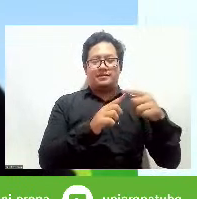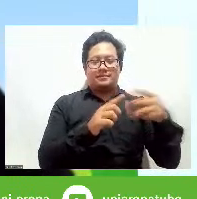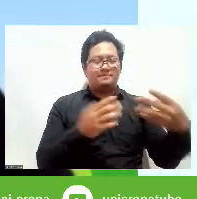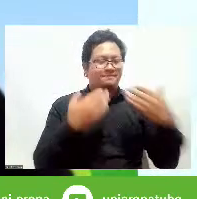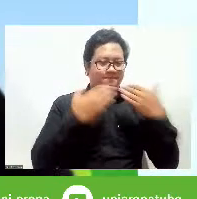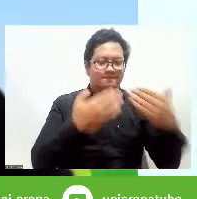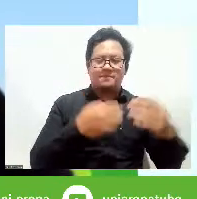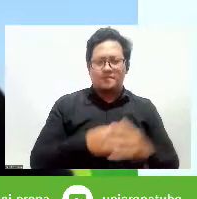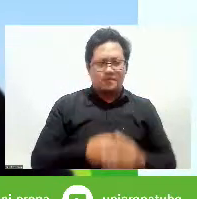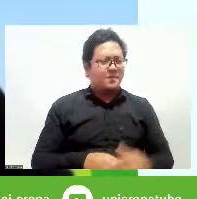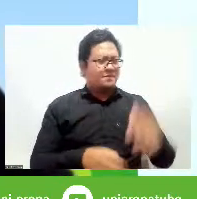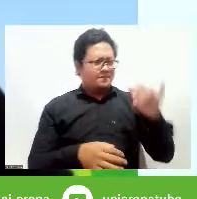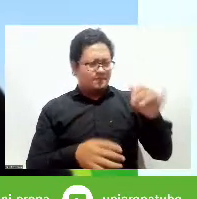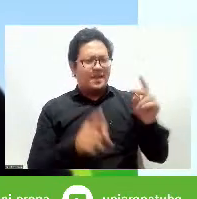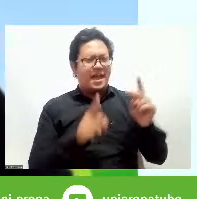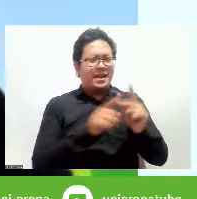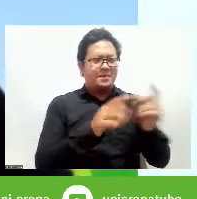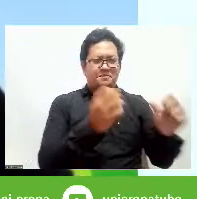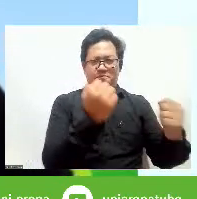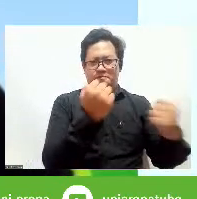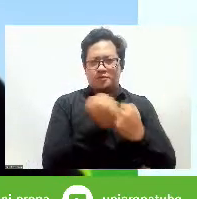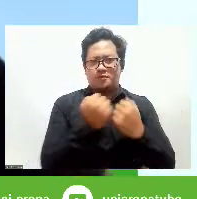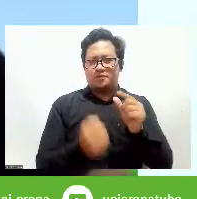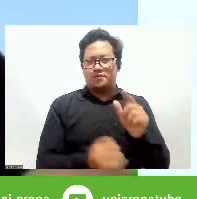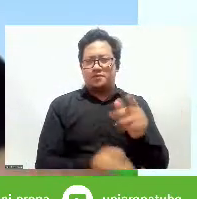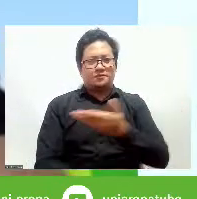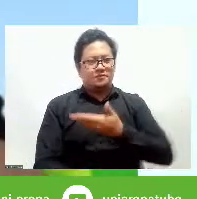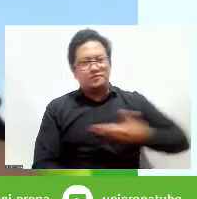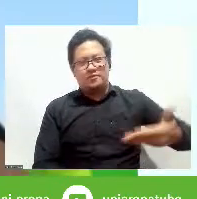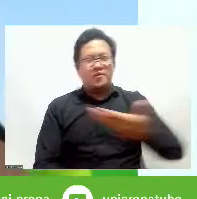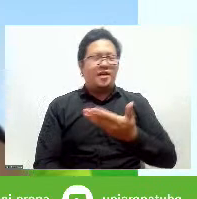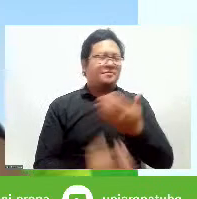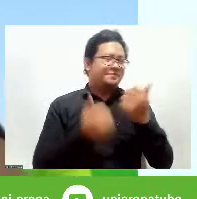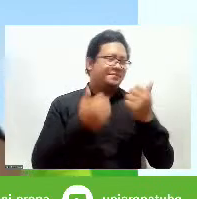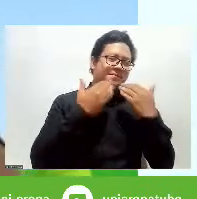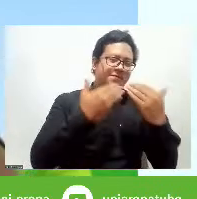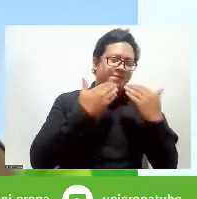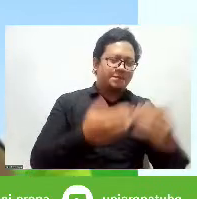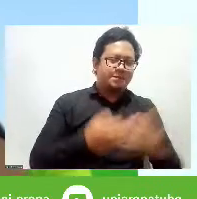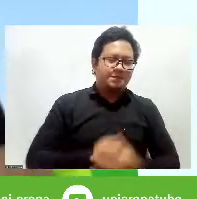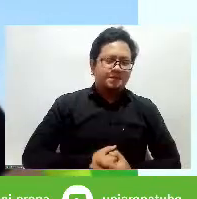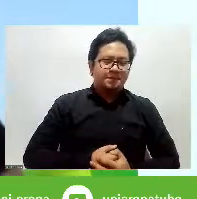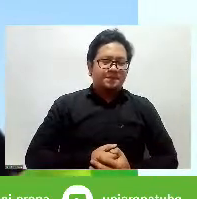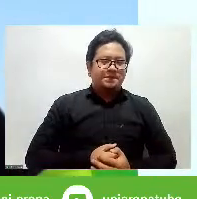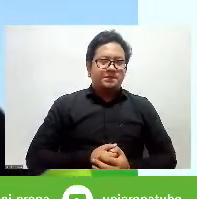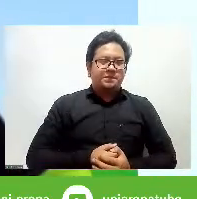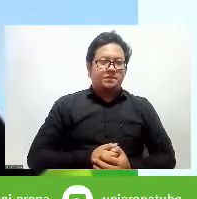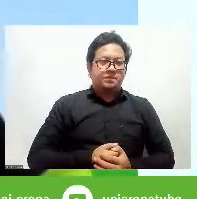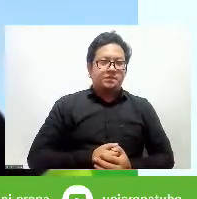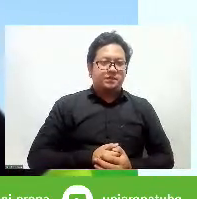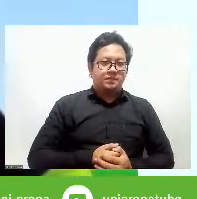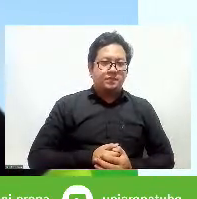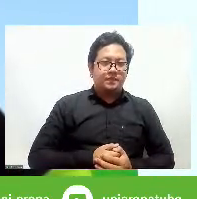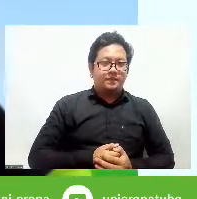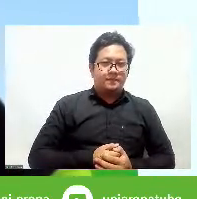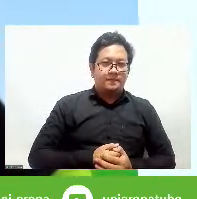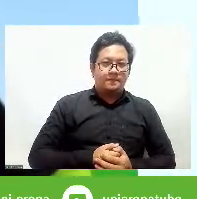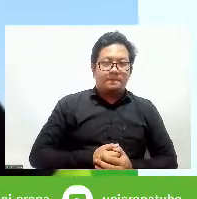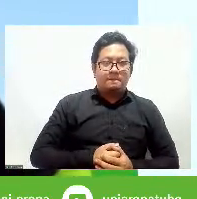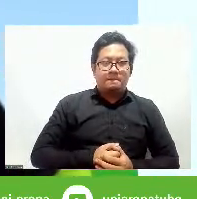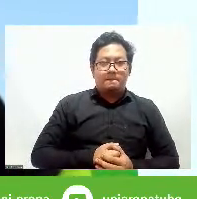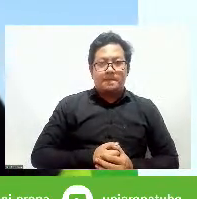Meadow enriched untuk kita semua tetap punya ya situ tadi adalah sambutan dari ibu